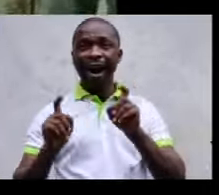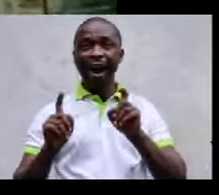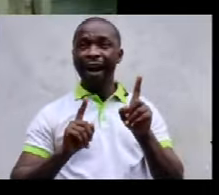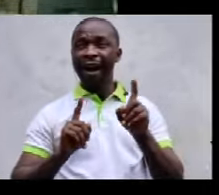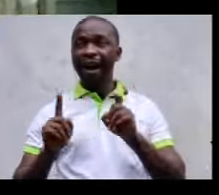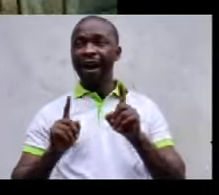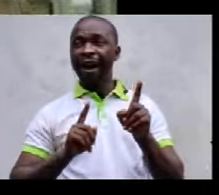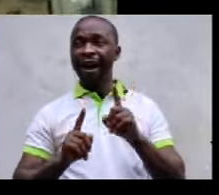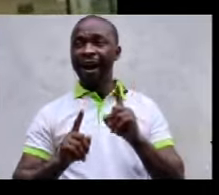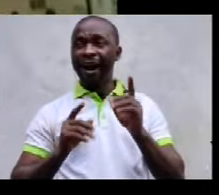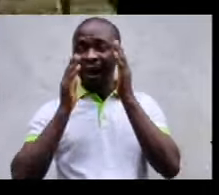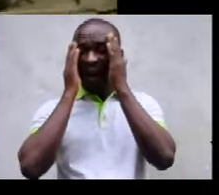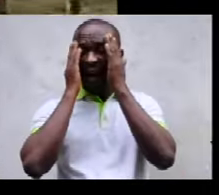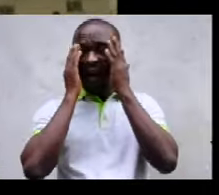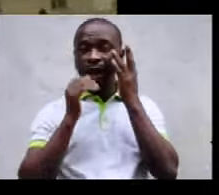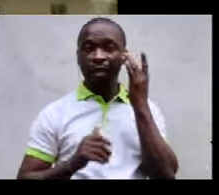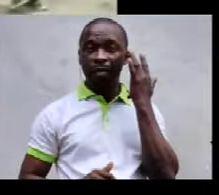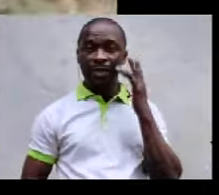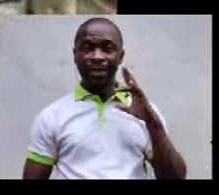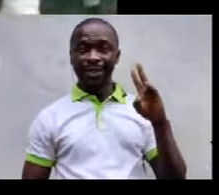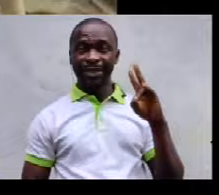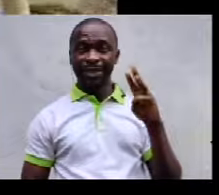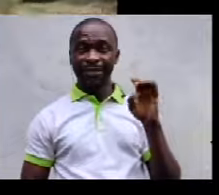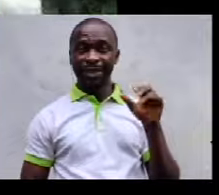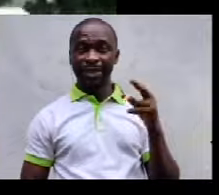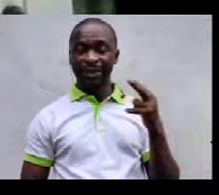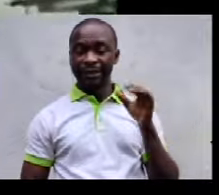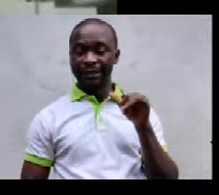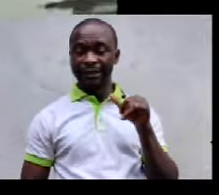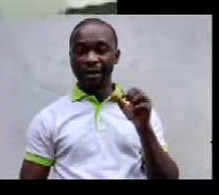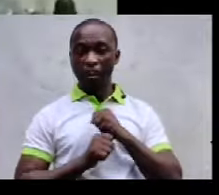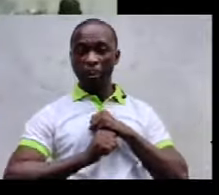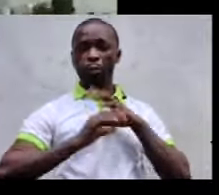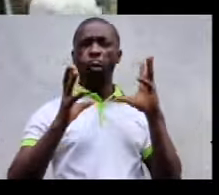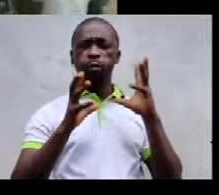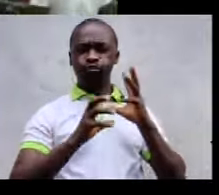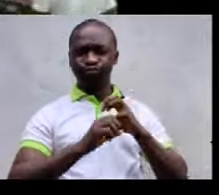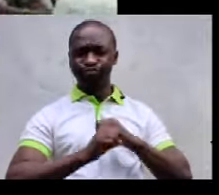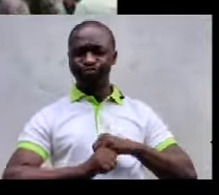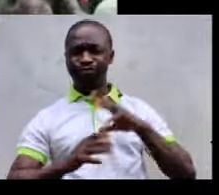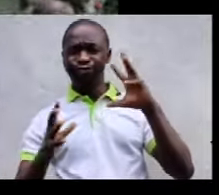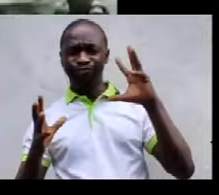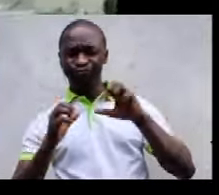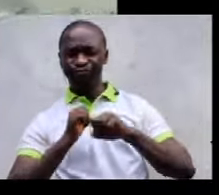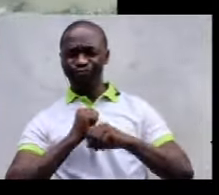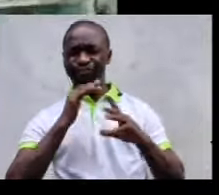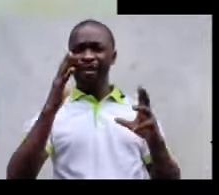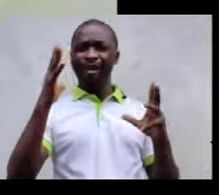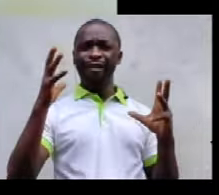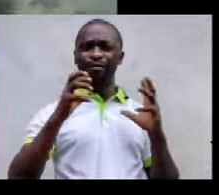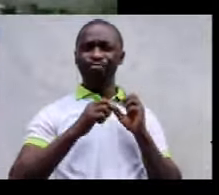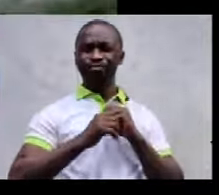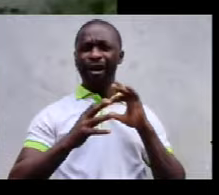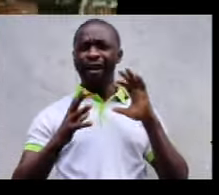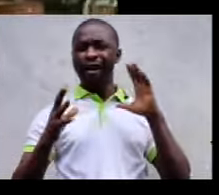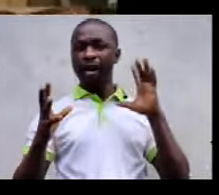désorientés cherchent un refuge après les explosions survenues le 7 mars 2021. 4 explosions au total qui, selon le bilan du ministère de